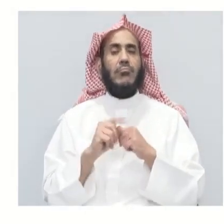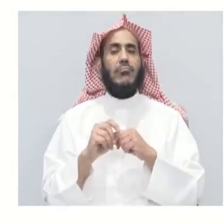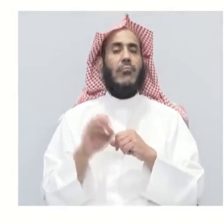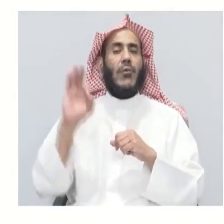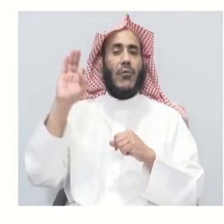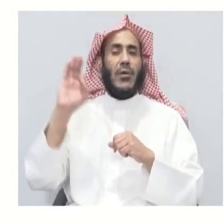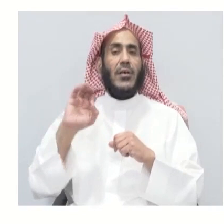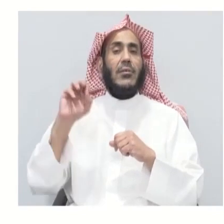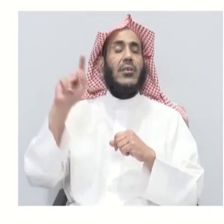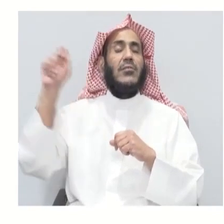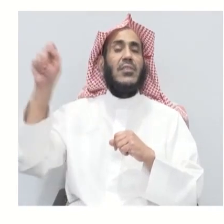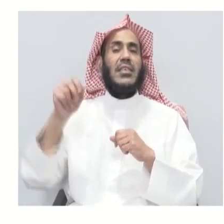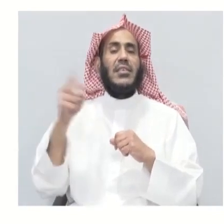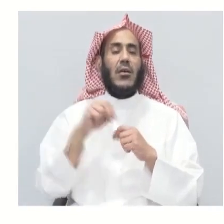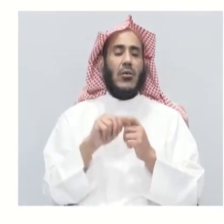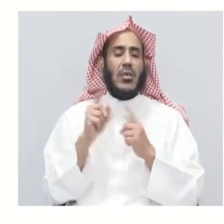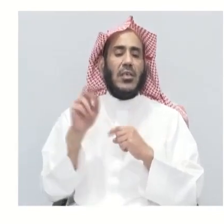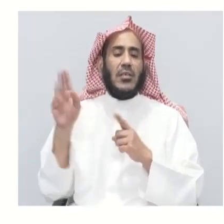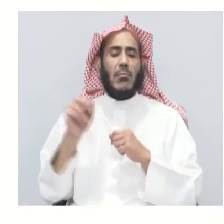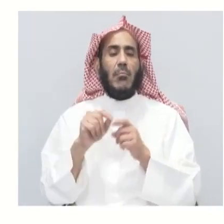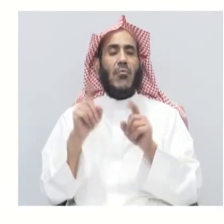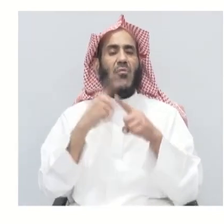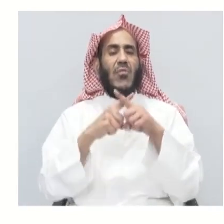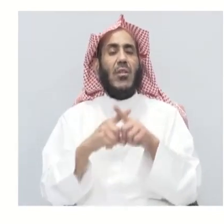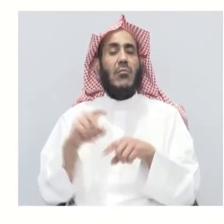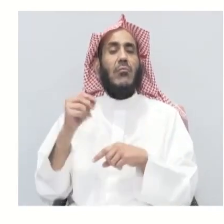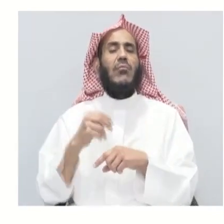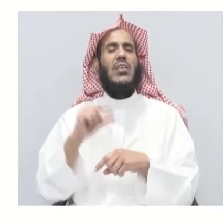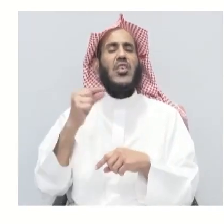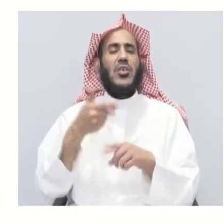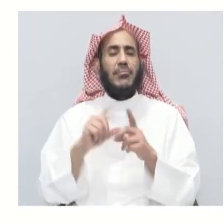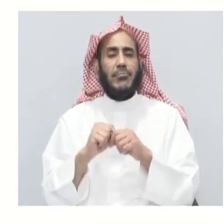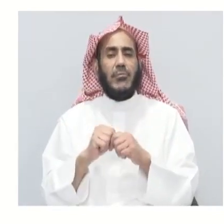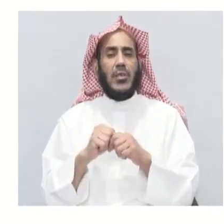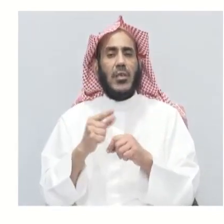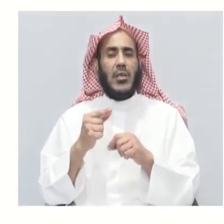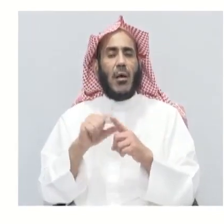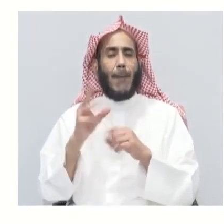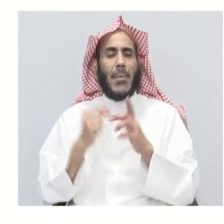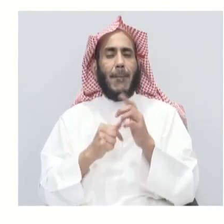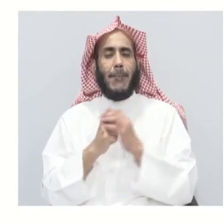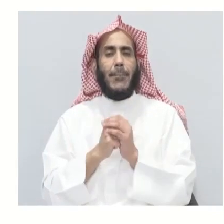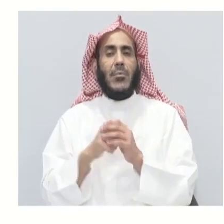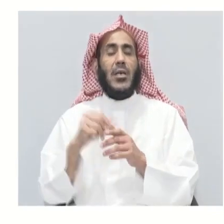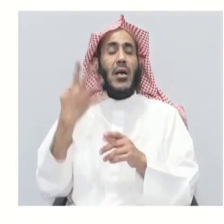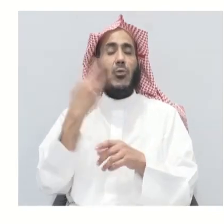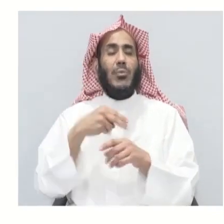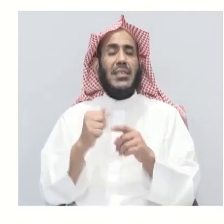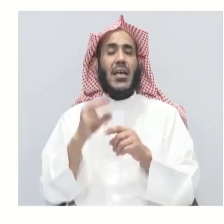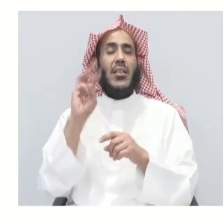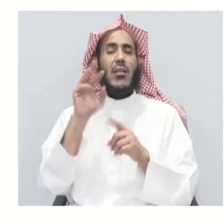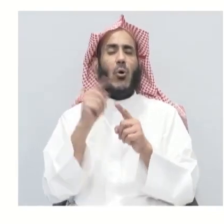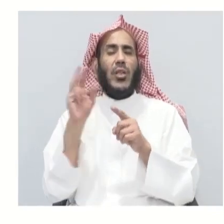بالتعويض اف تي تساوي سيجما ام مضروبه في الجي لاحظ كتبت تحت السيجما ام ماذا 45 +